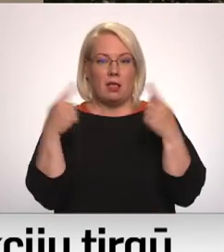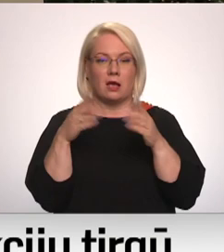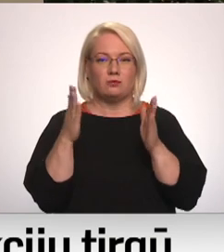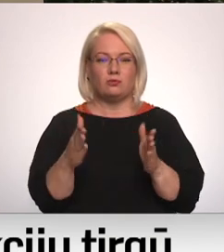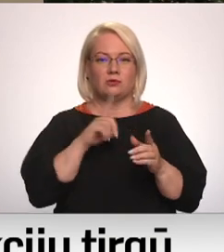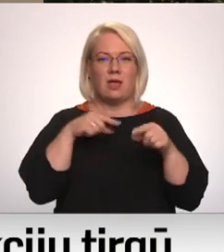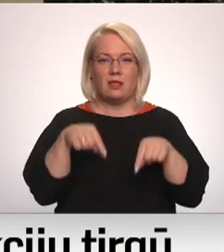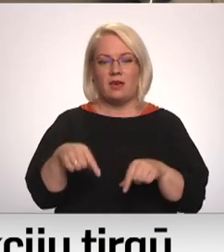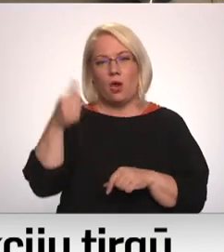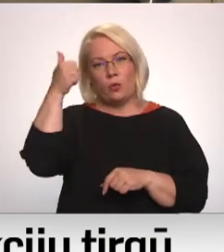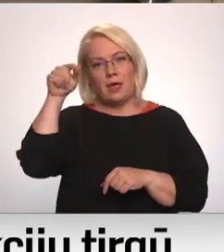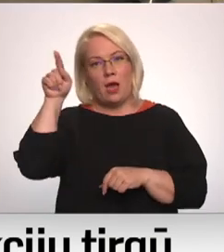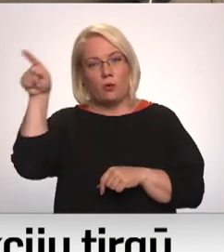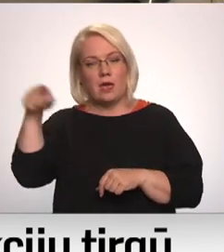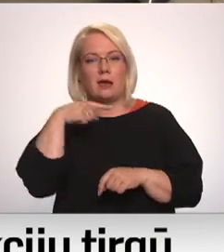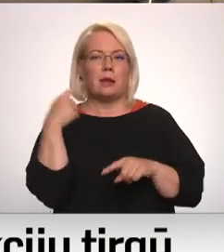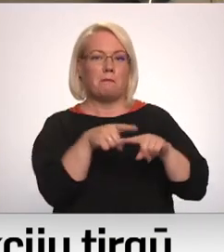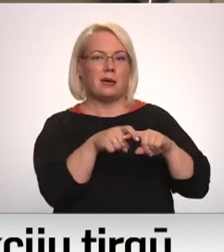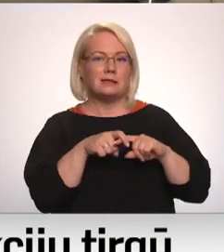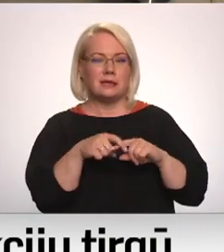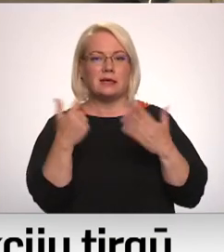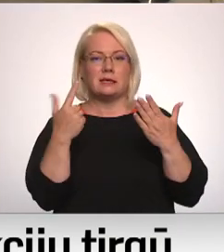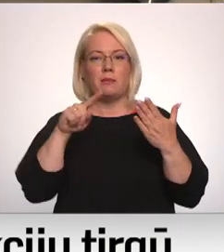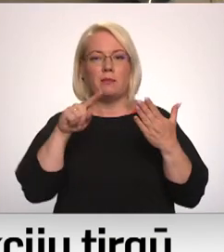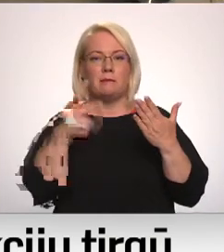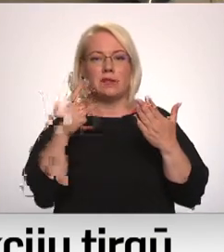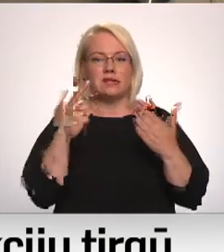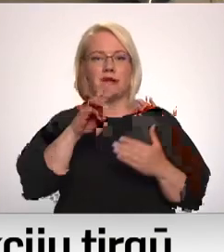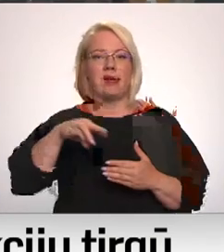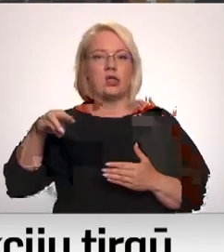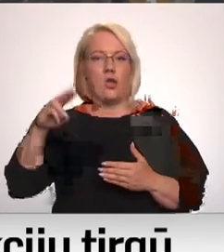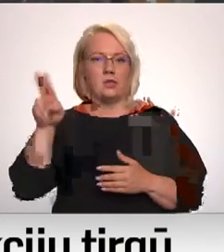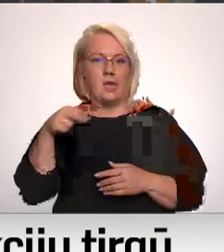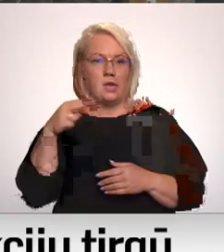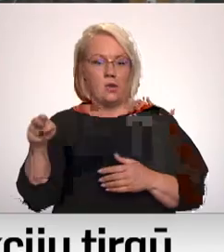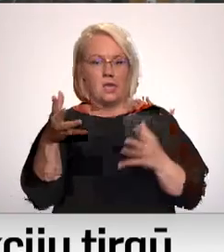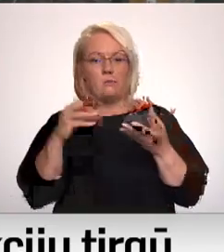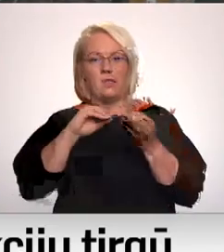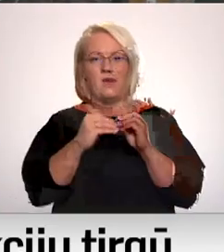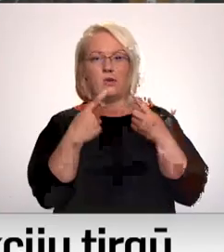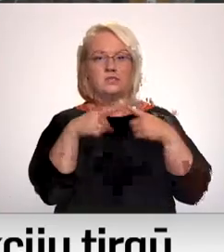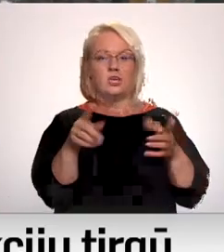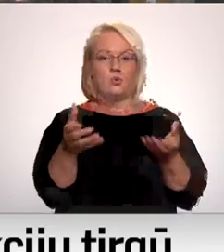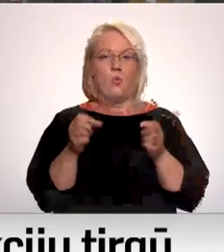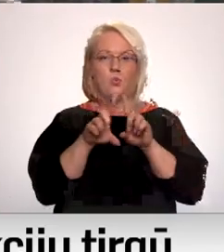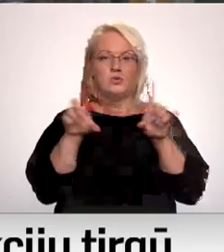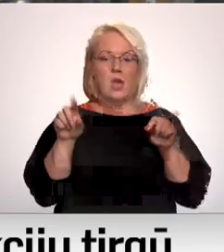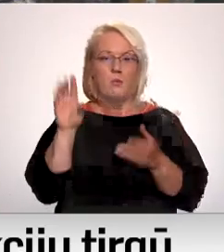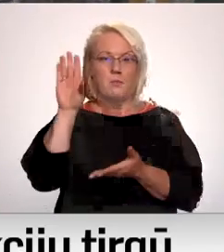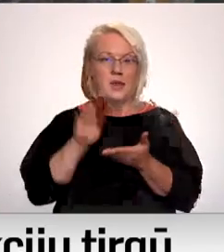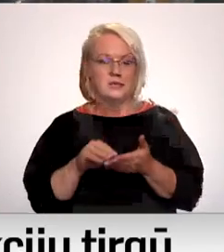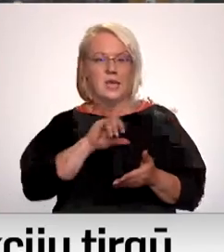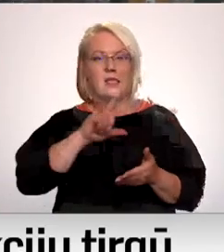Igaunijā, indekso plāno piesaistīt 7,5 miljonus eiro. Ņemot vērā citu Latvijas uzņēmumu pieredzi, Latvijas